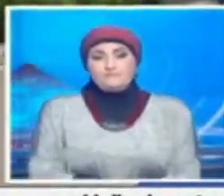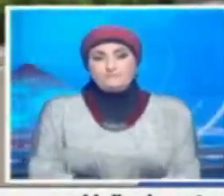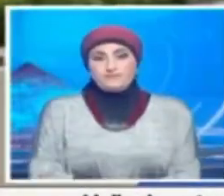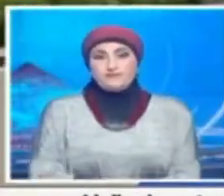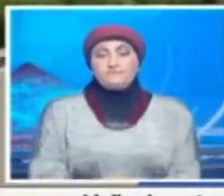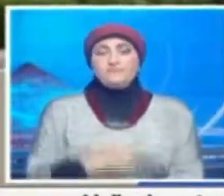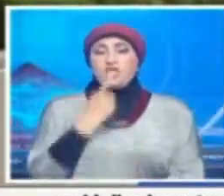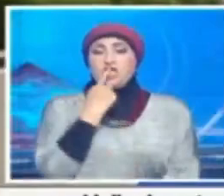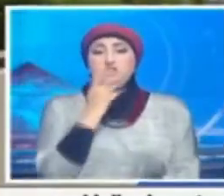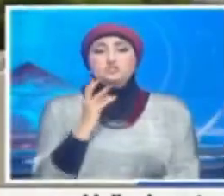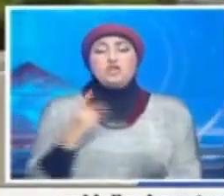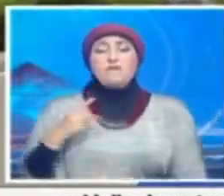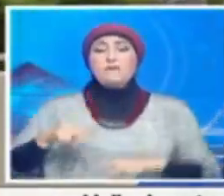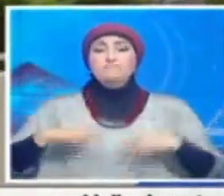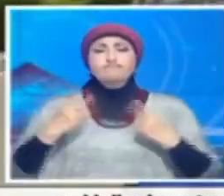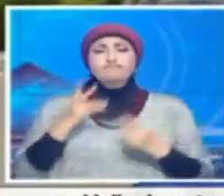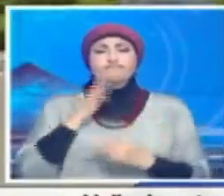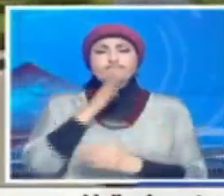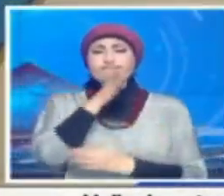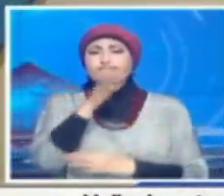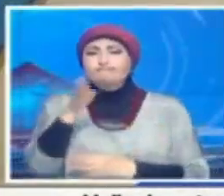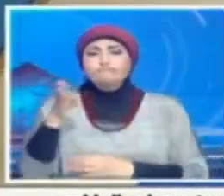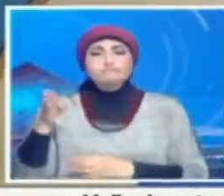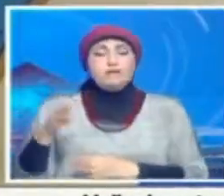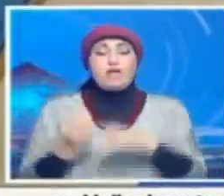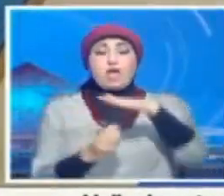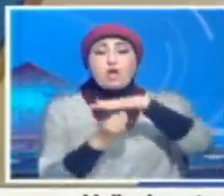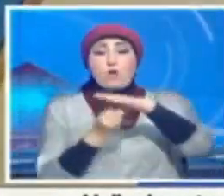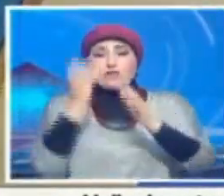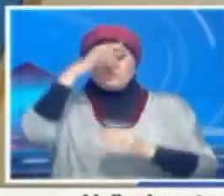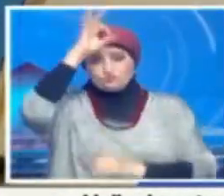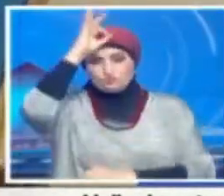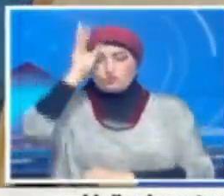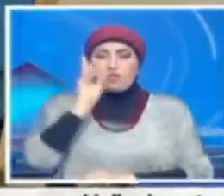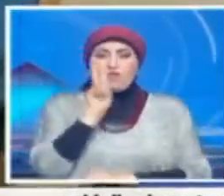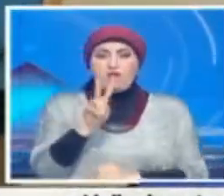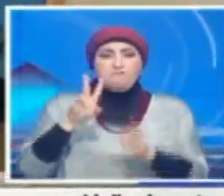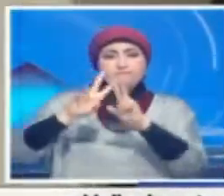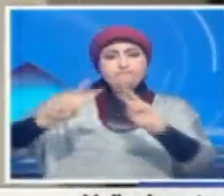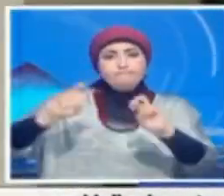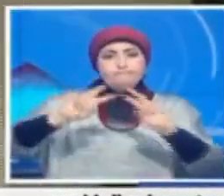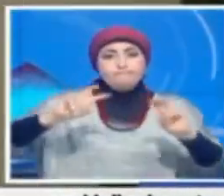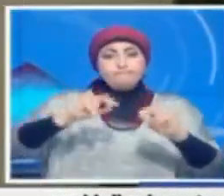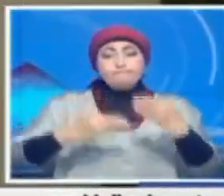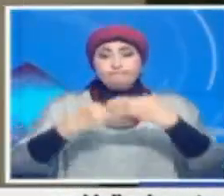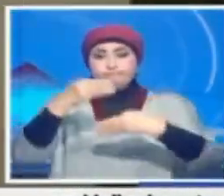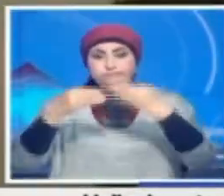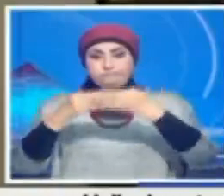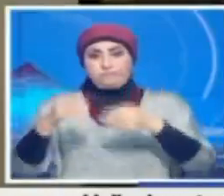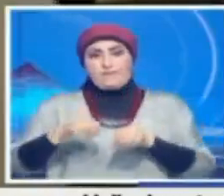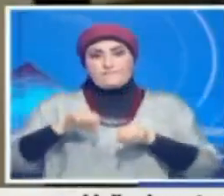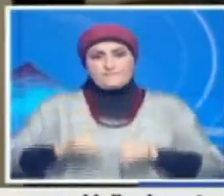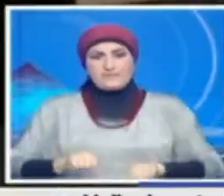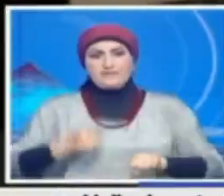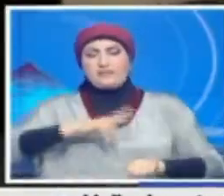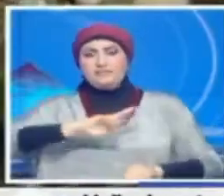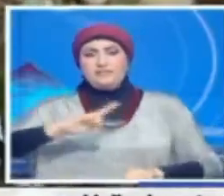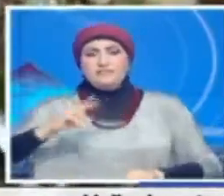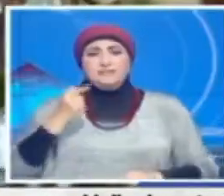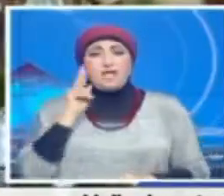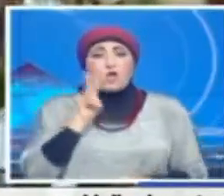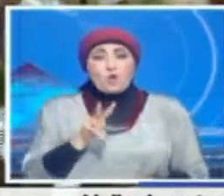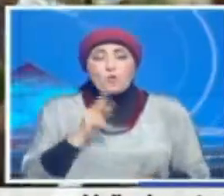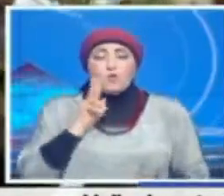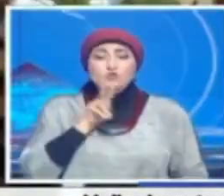قام الشباب بجولة بين جنبات الأكاديمية لتفقد كياناتها ومنشآتها. بين صرح وآخر داخل الأكاديمية